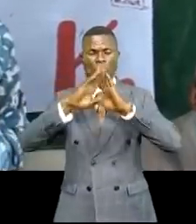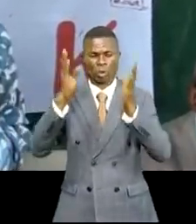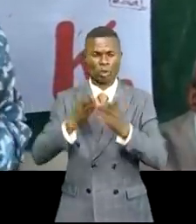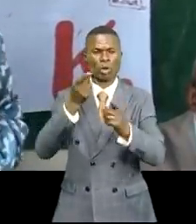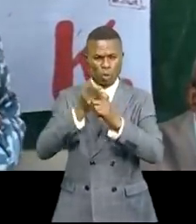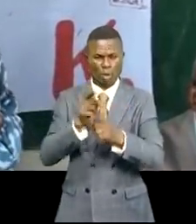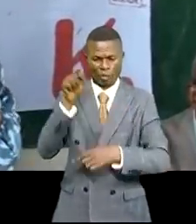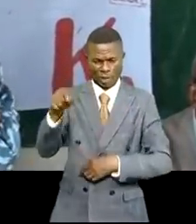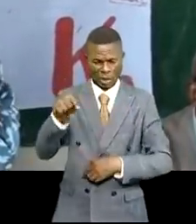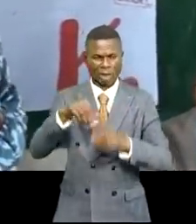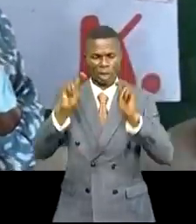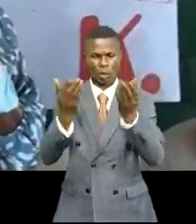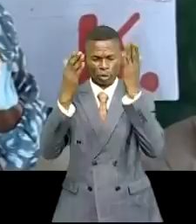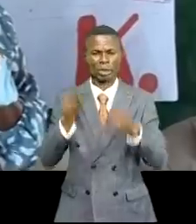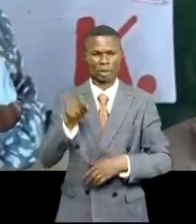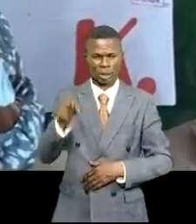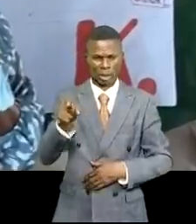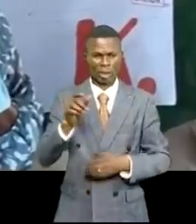aujourd'hui.